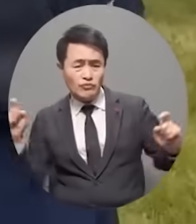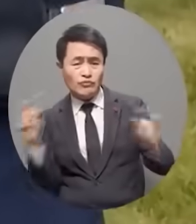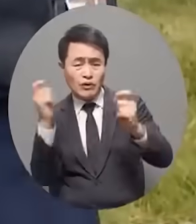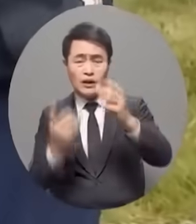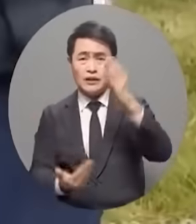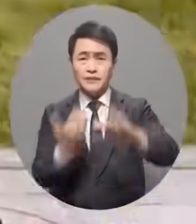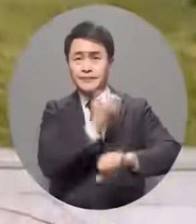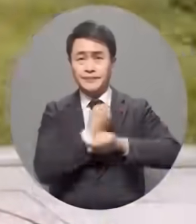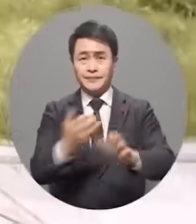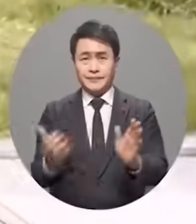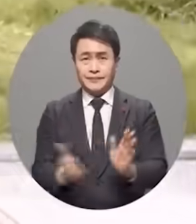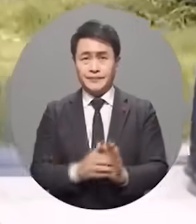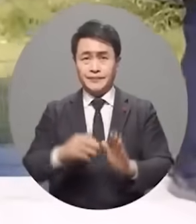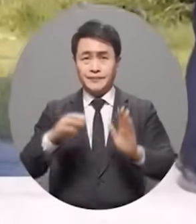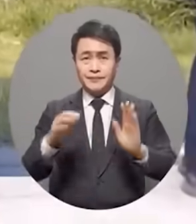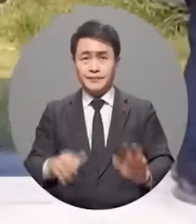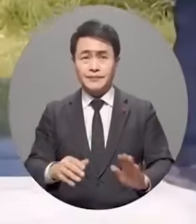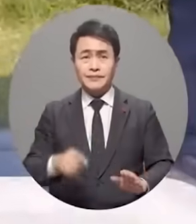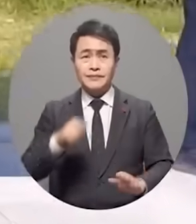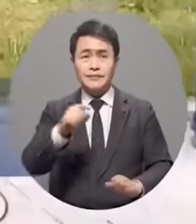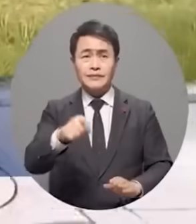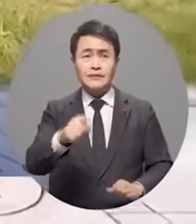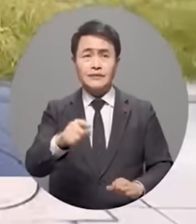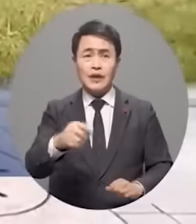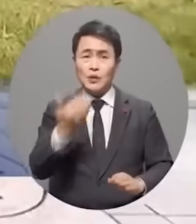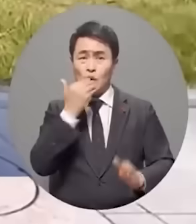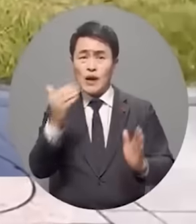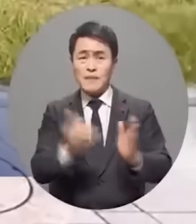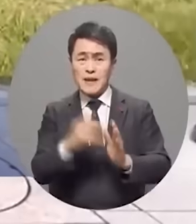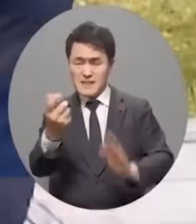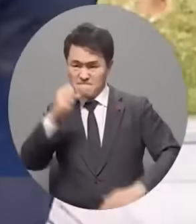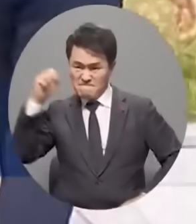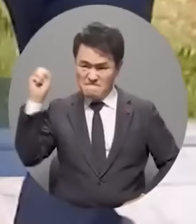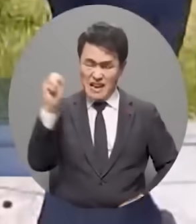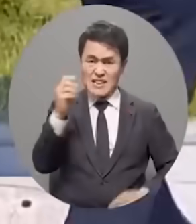드러났습니다. 돈 하나 줘봐. 내 감옥 간다. 저